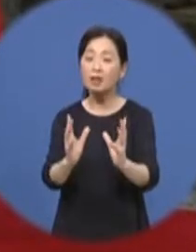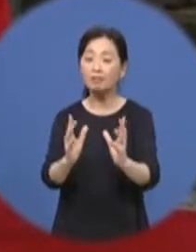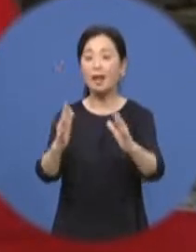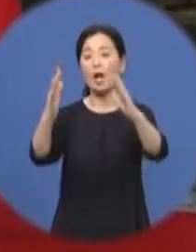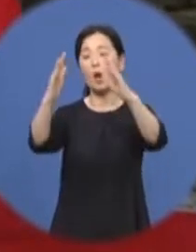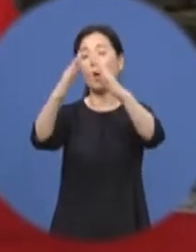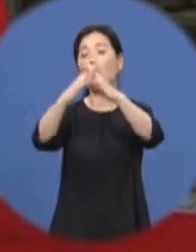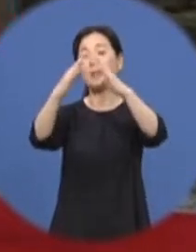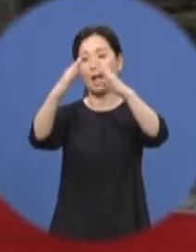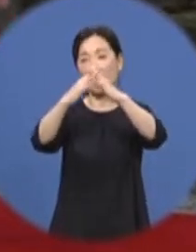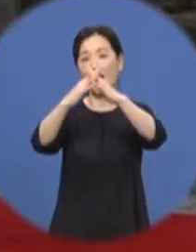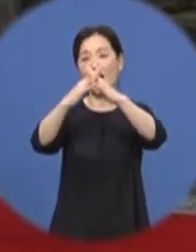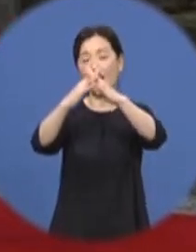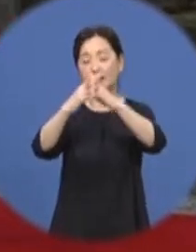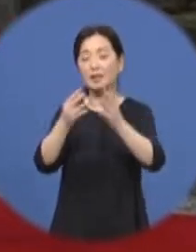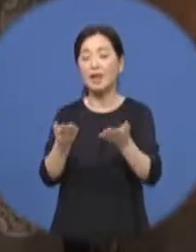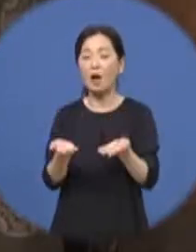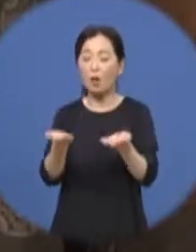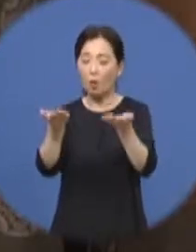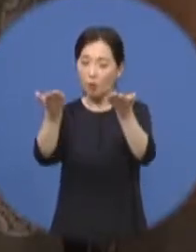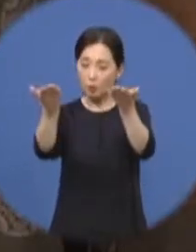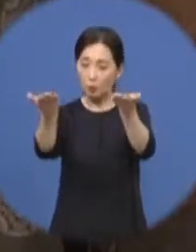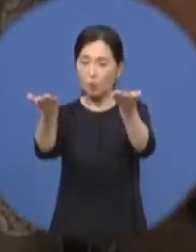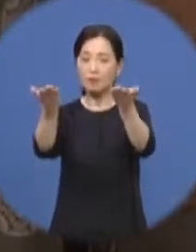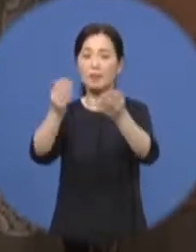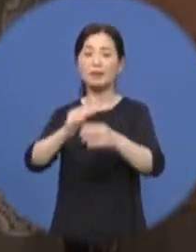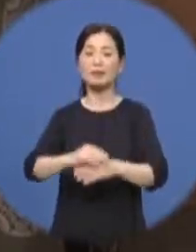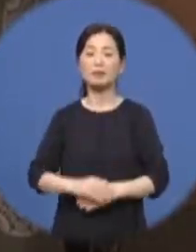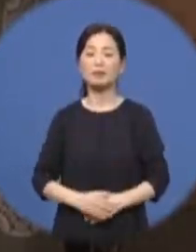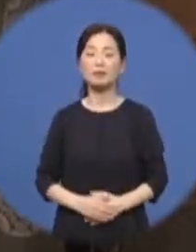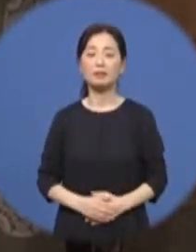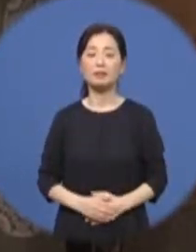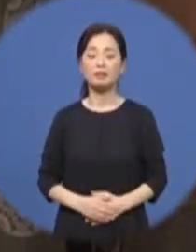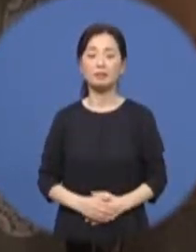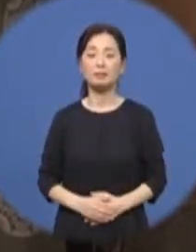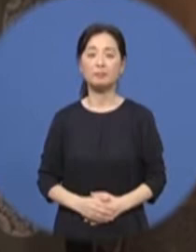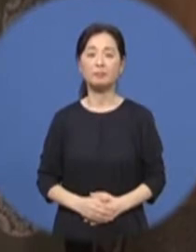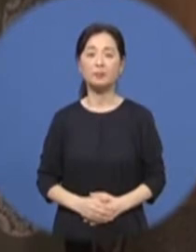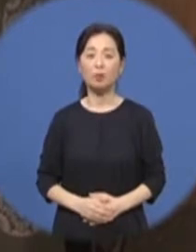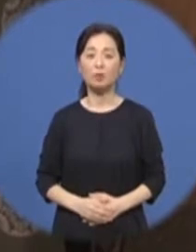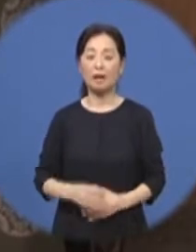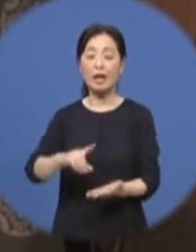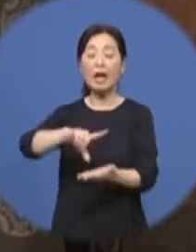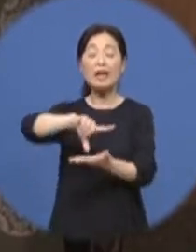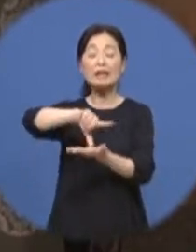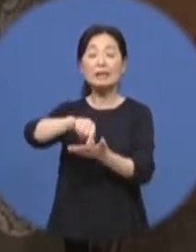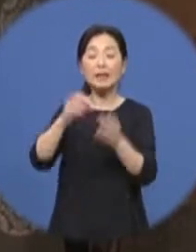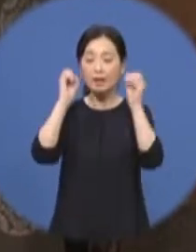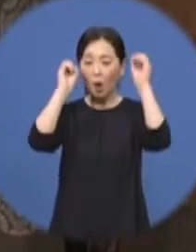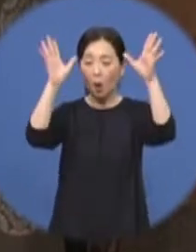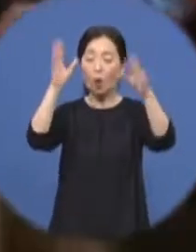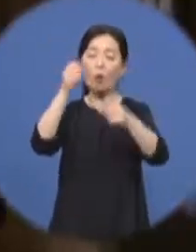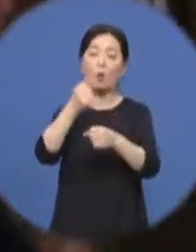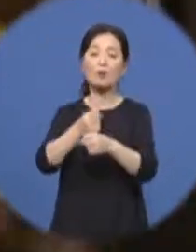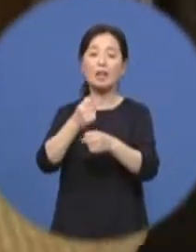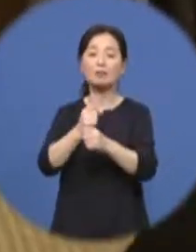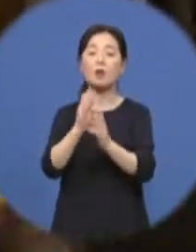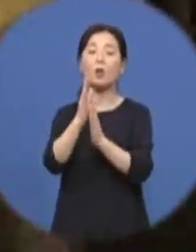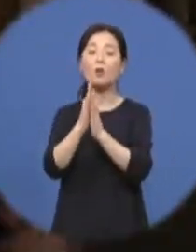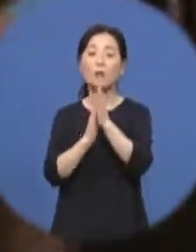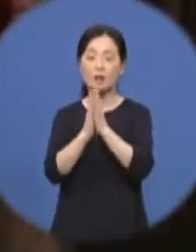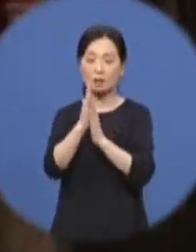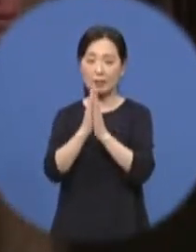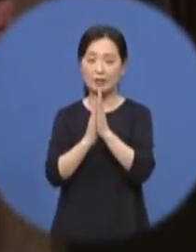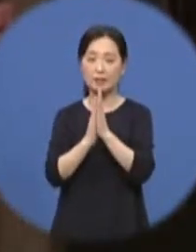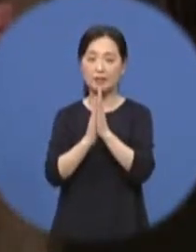ねあのみんなで奉納するんです、そしてあの地域の豊作を祈る、うん、あそうい